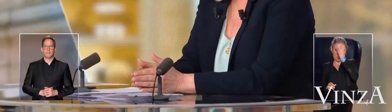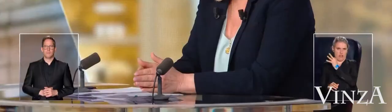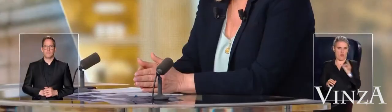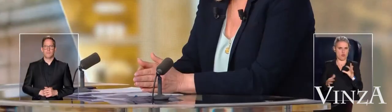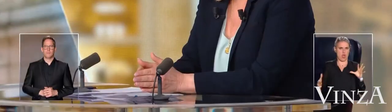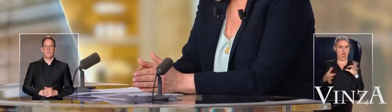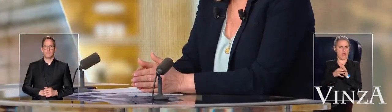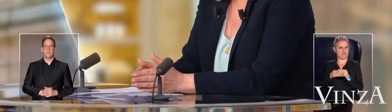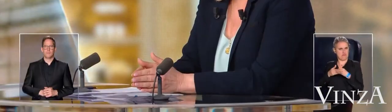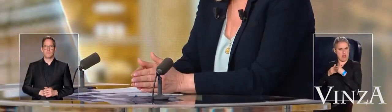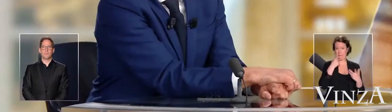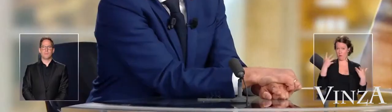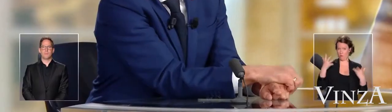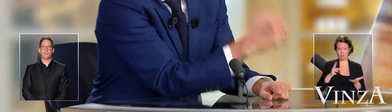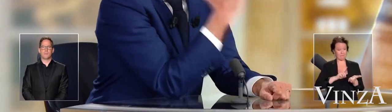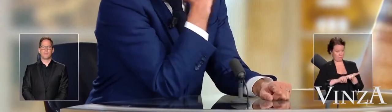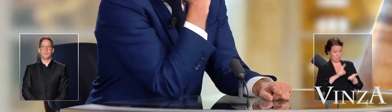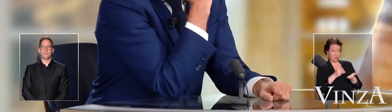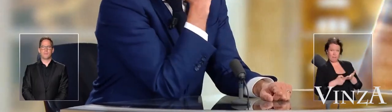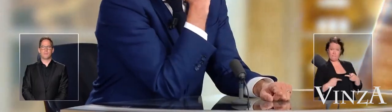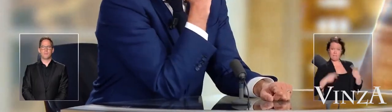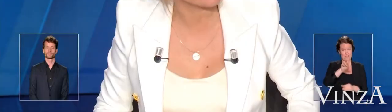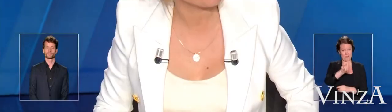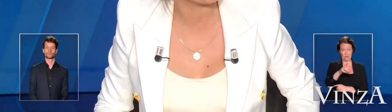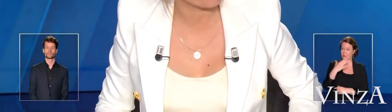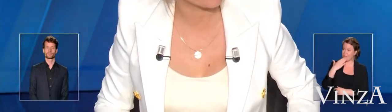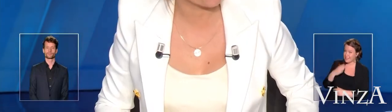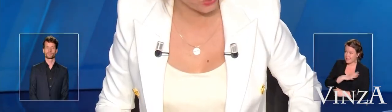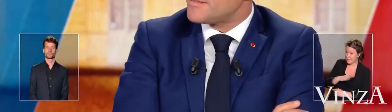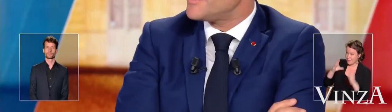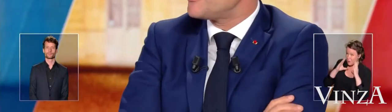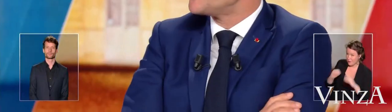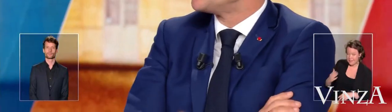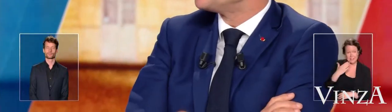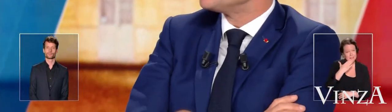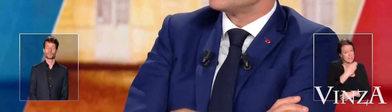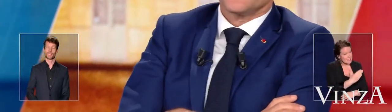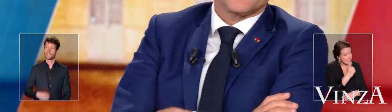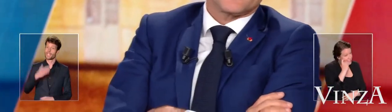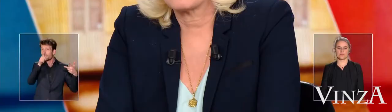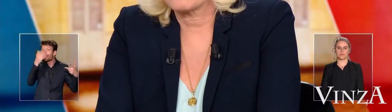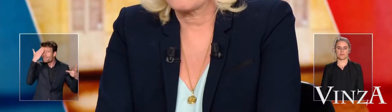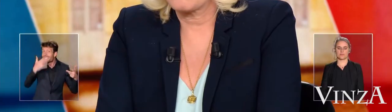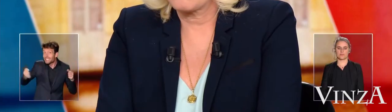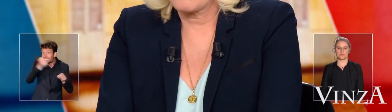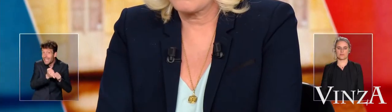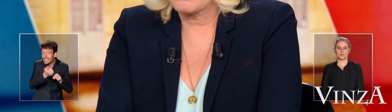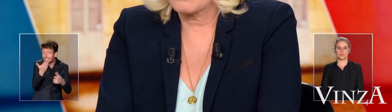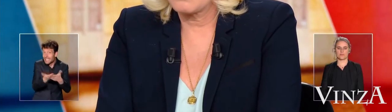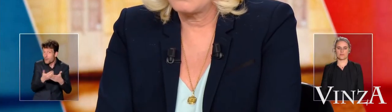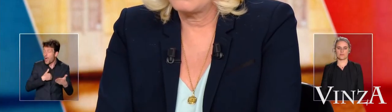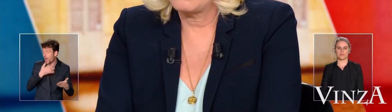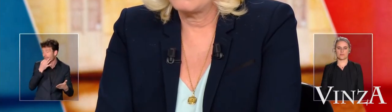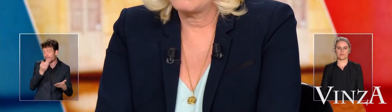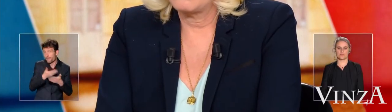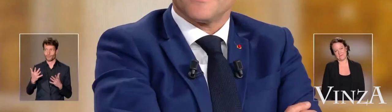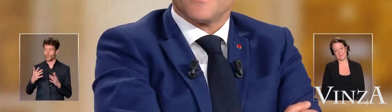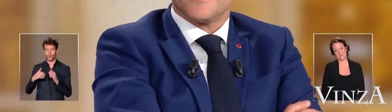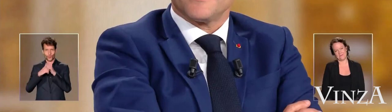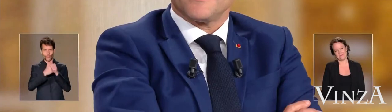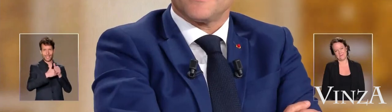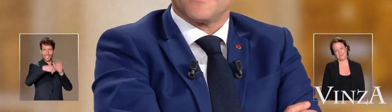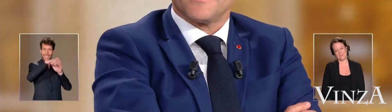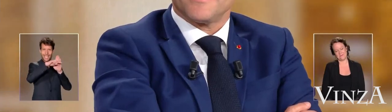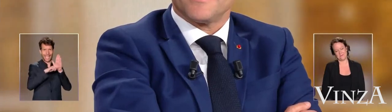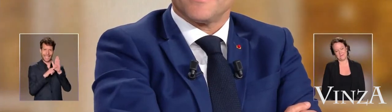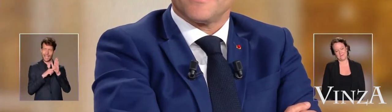grand débat de l'entre-deux-tours. Merci Marine Le Pen, merci Emmanuel Macron d'y avoir participé. Merci Gilles. Merci beaucoup Léa, merci donc à vous deux